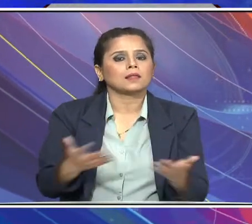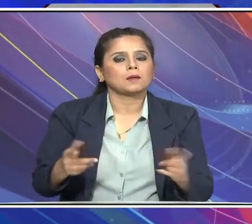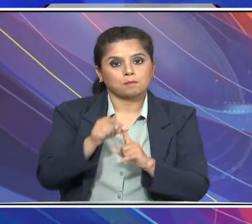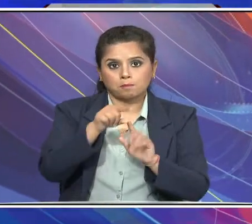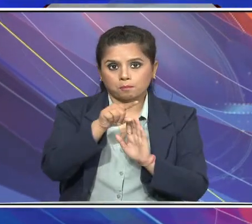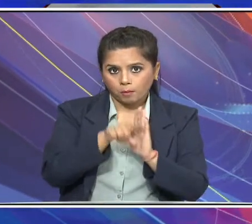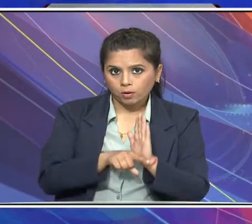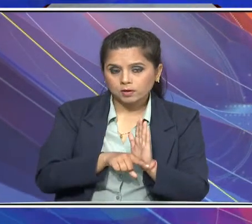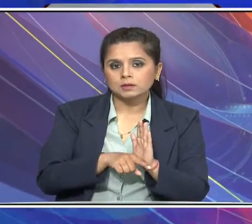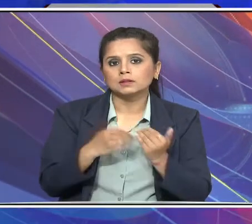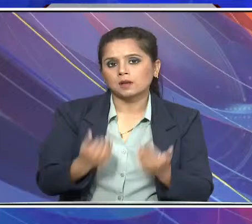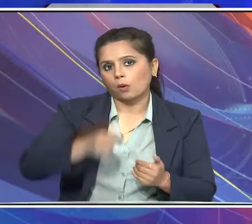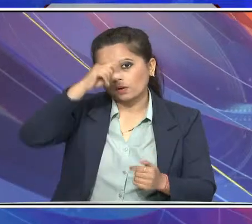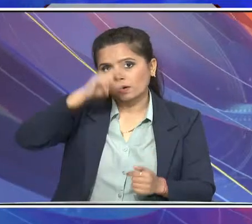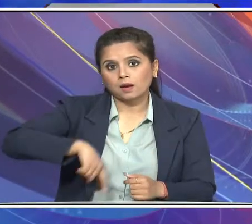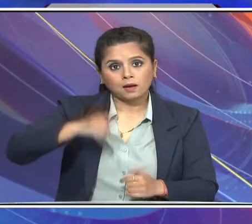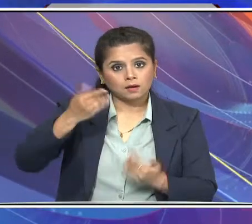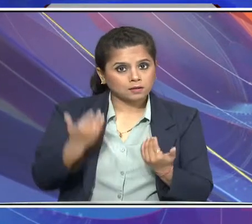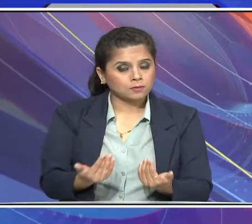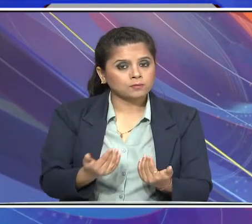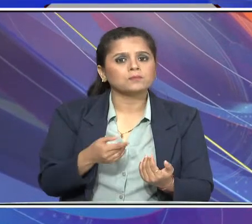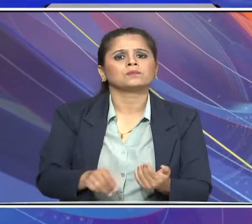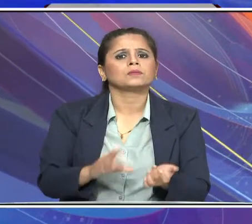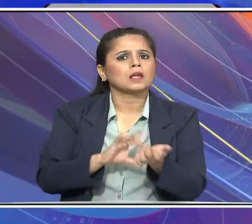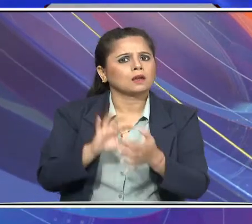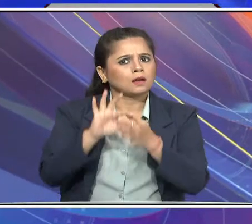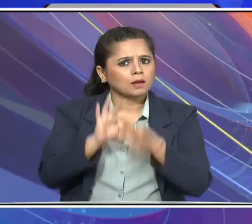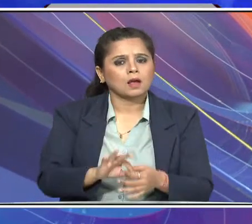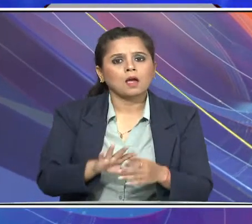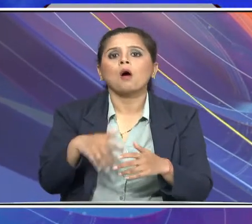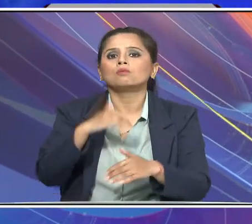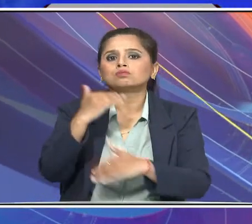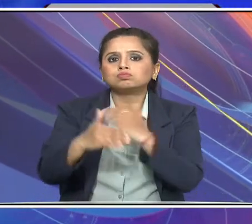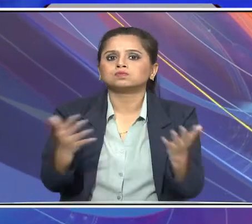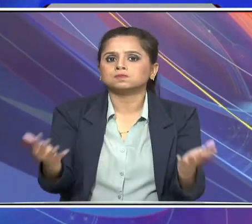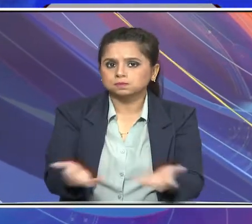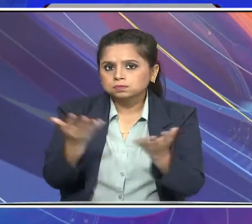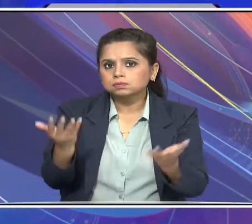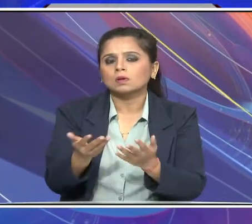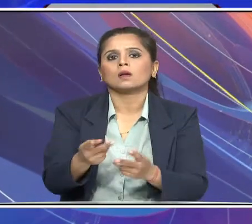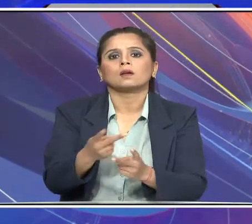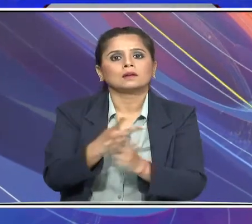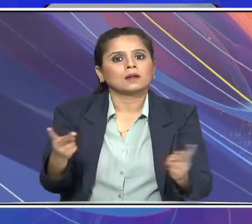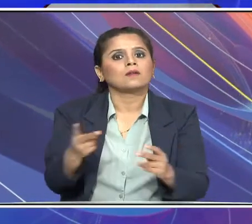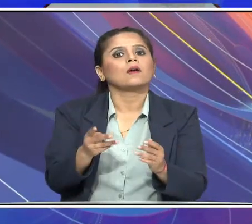देश में मेडिकल डिवाइस सेक्टर को आगे बढ़ाने में प्रोत्साहन